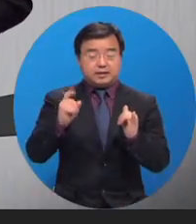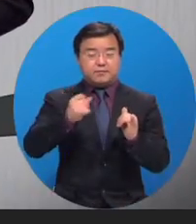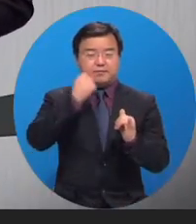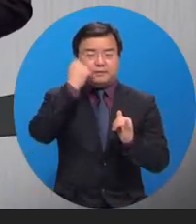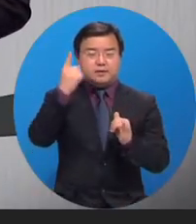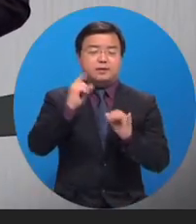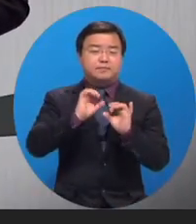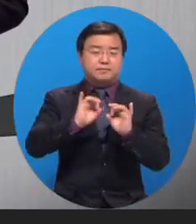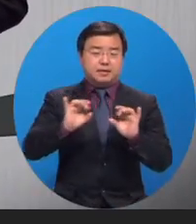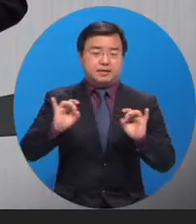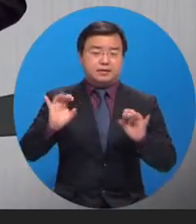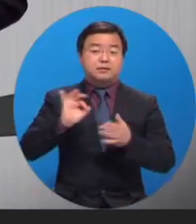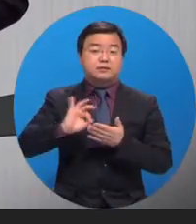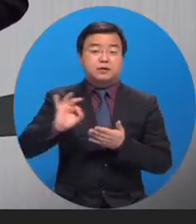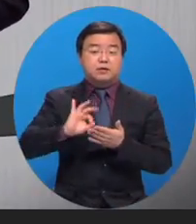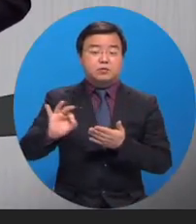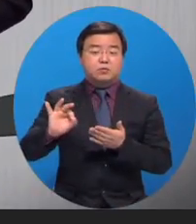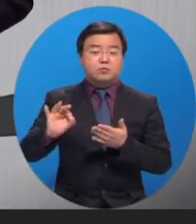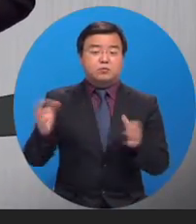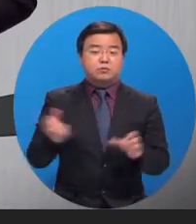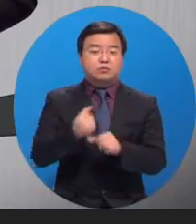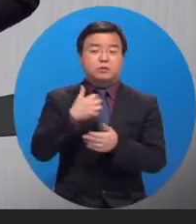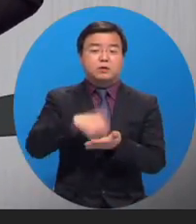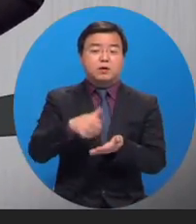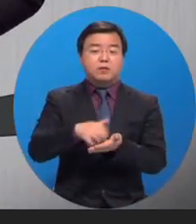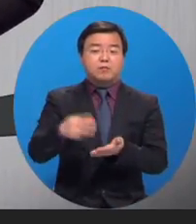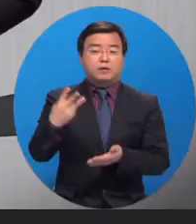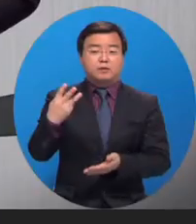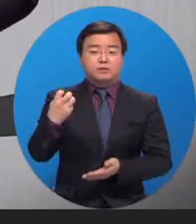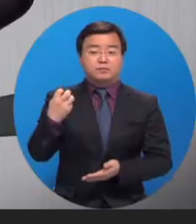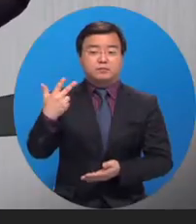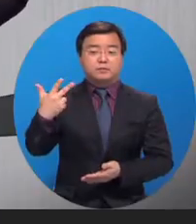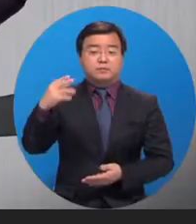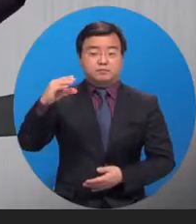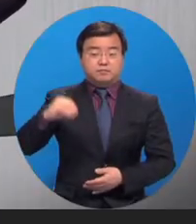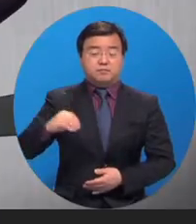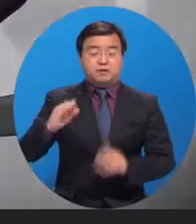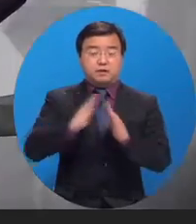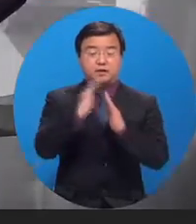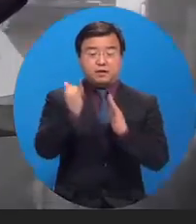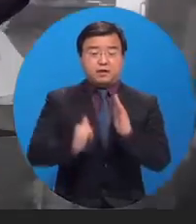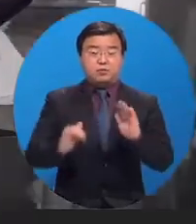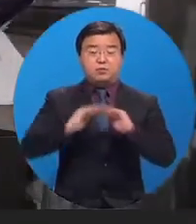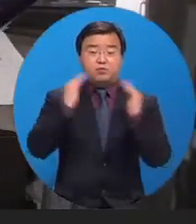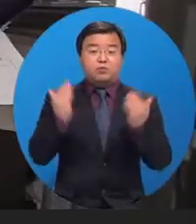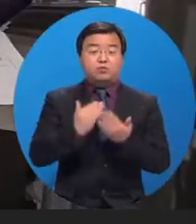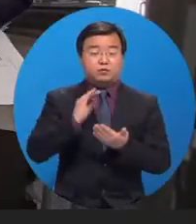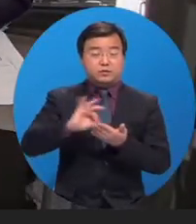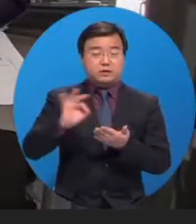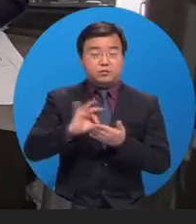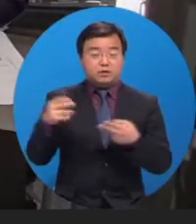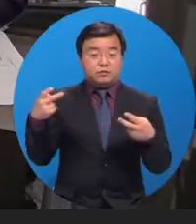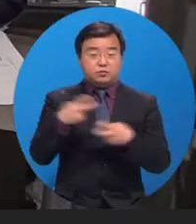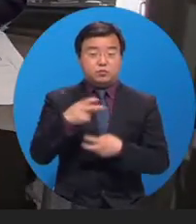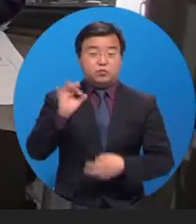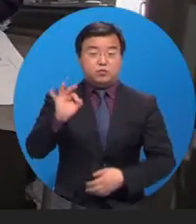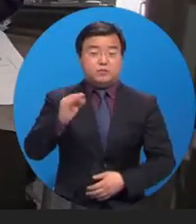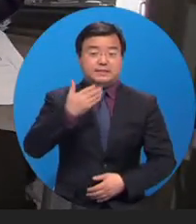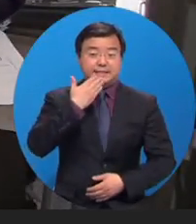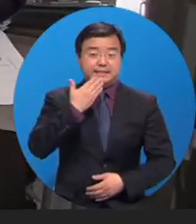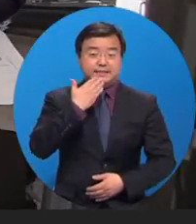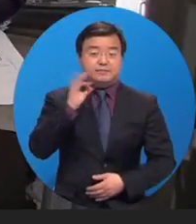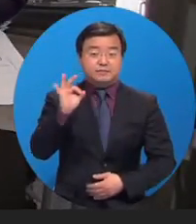보니까 370,000원 가족 모두가 한 달 내내 쓰는 식비 나 교통비 보다도 많고